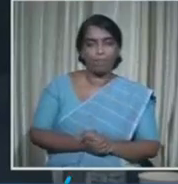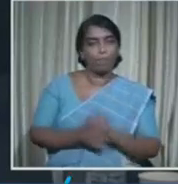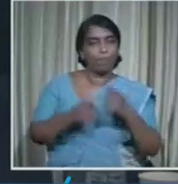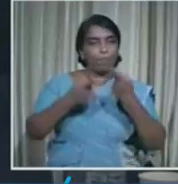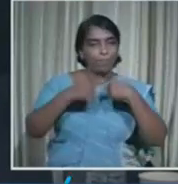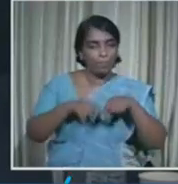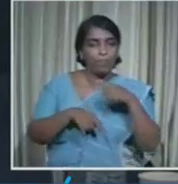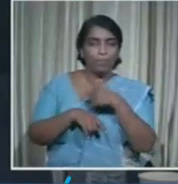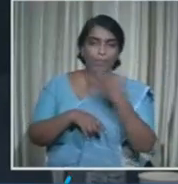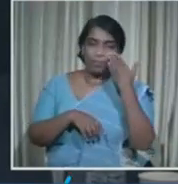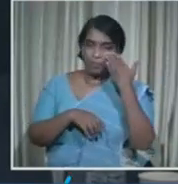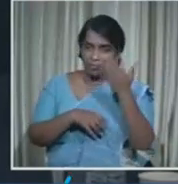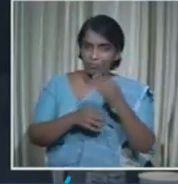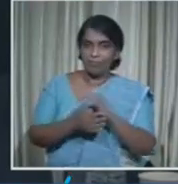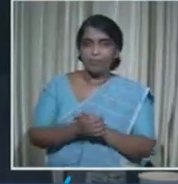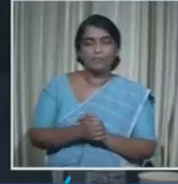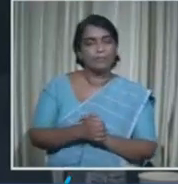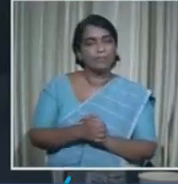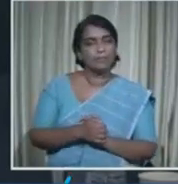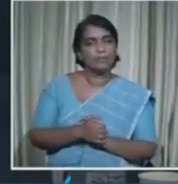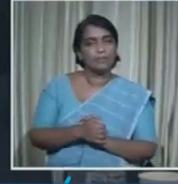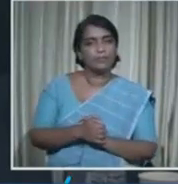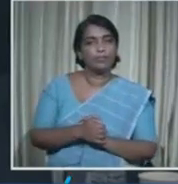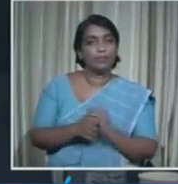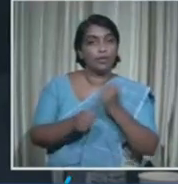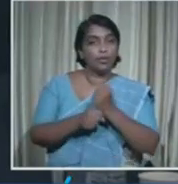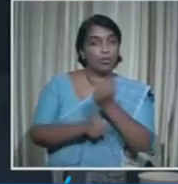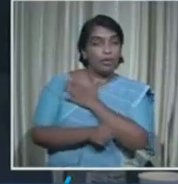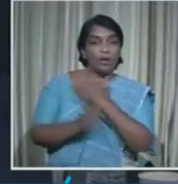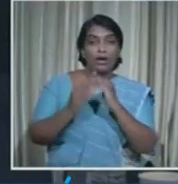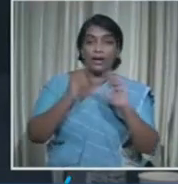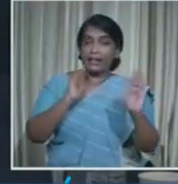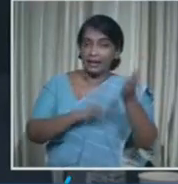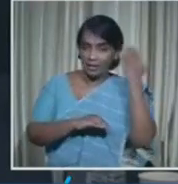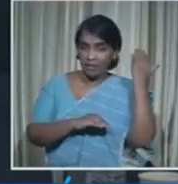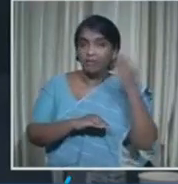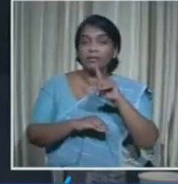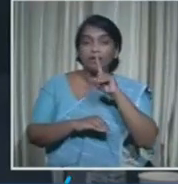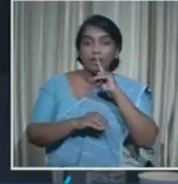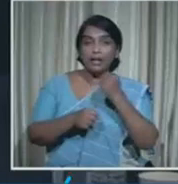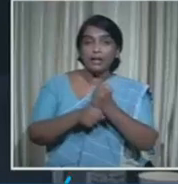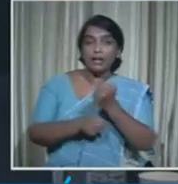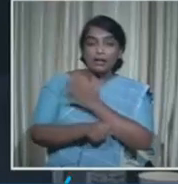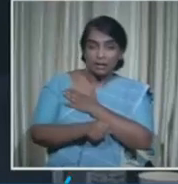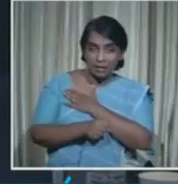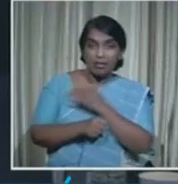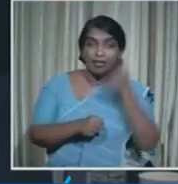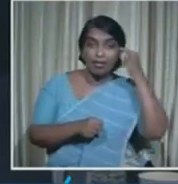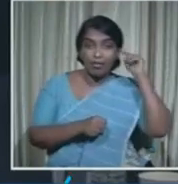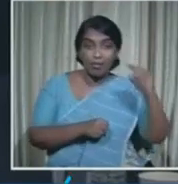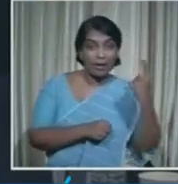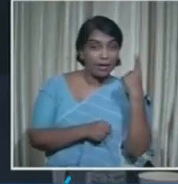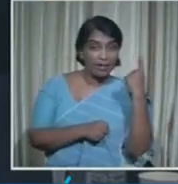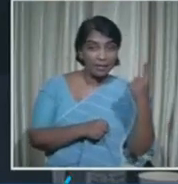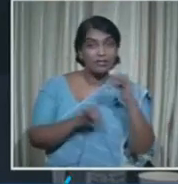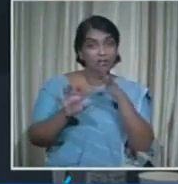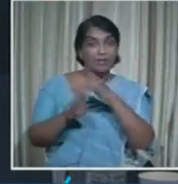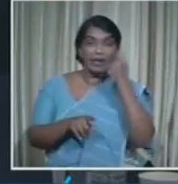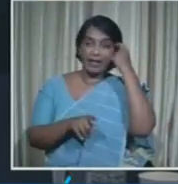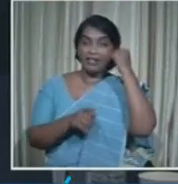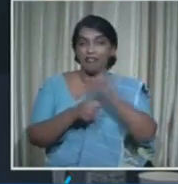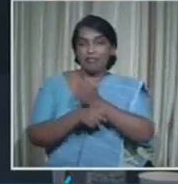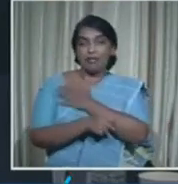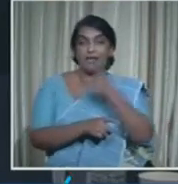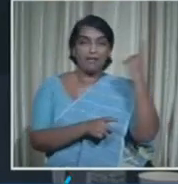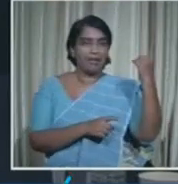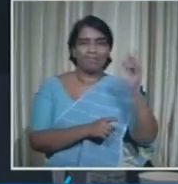මෙතන අපි දකිනවා ගෝටා ගෝ හෝම් කියලා ඉවරලා ගෝටාවේ බිල්ලට දීලා බේරෙන්න පුළුවන් කියලා සමහරු හිතනවා